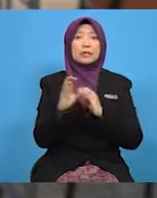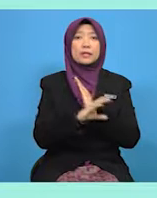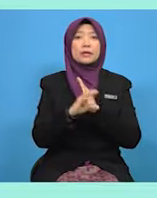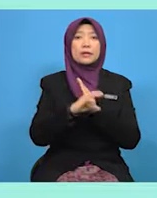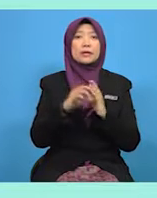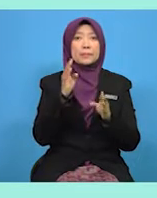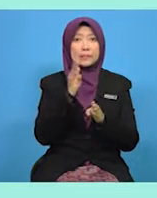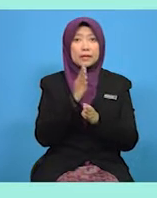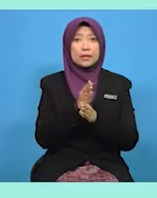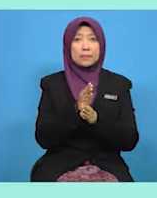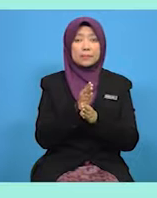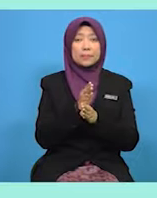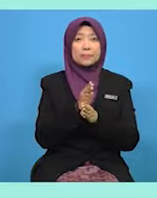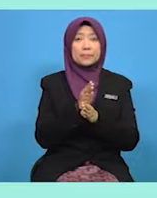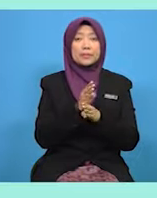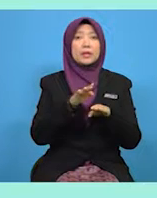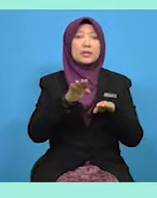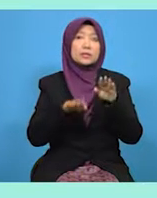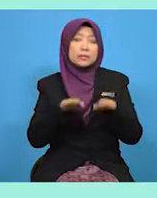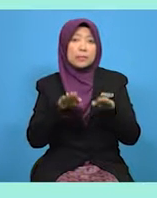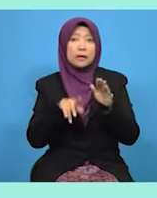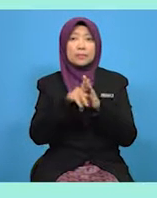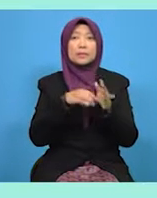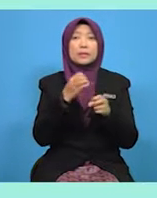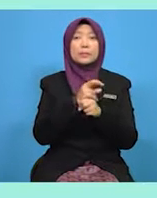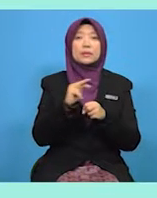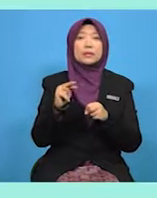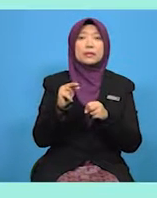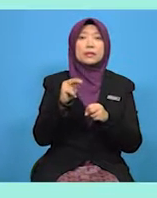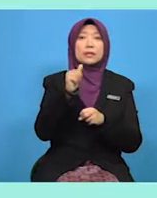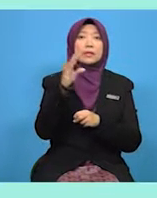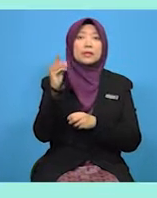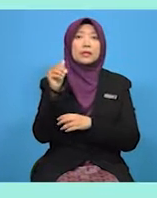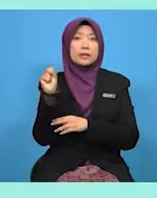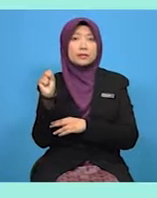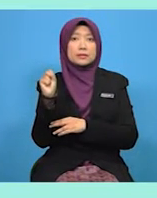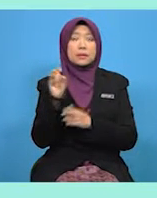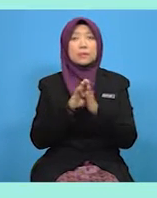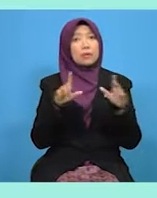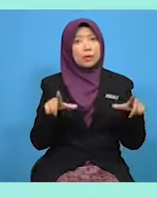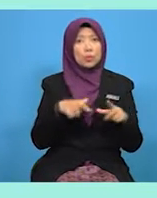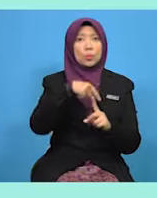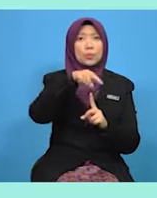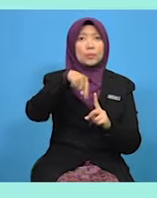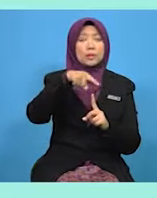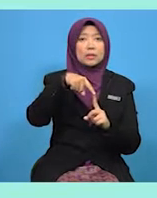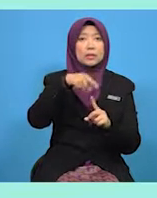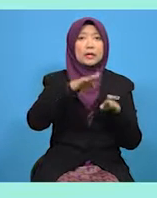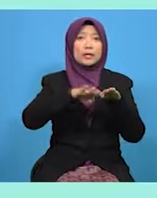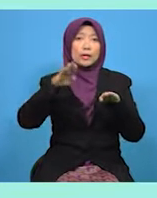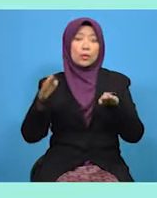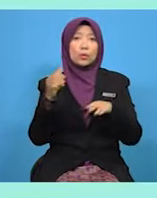benar. Keseimbangan pendapatan negara ADAS berlaku apabila kelo